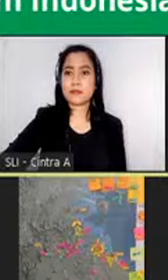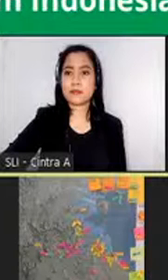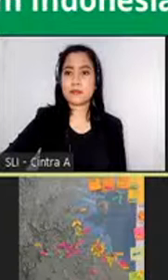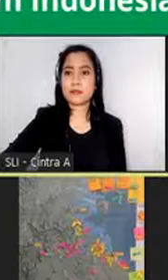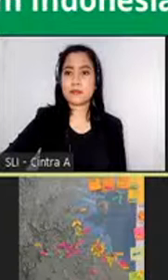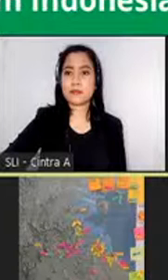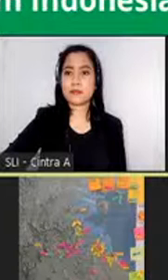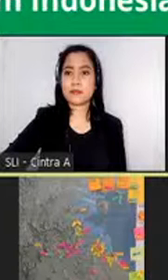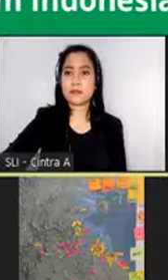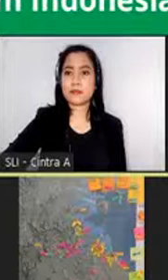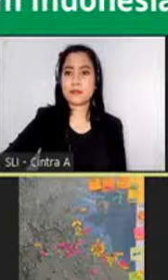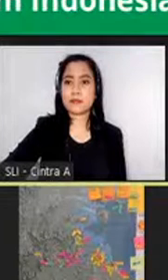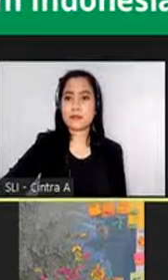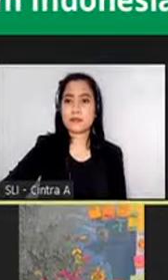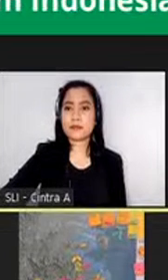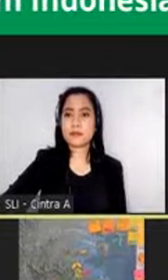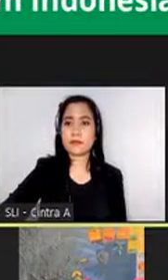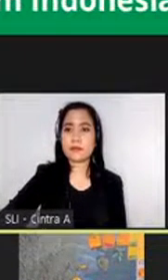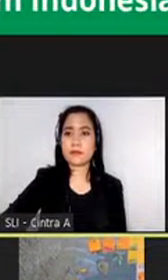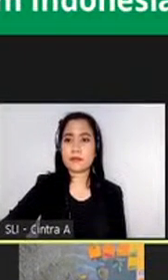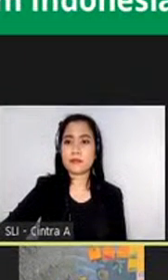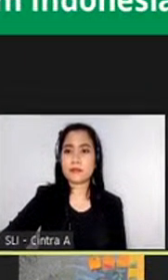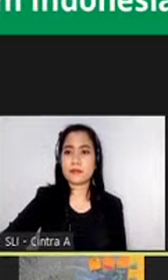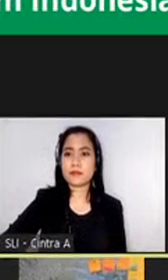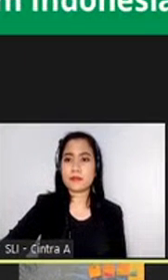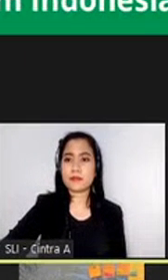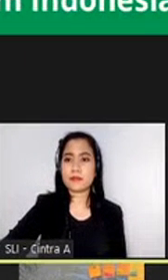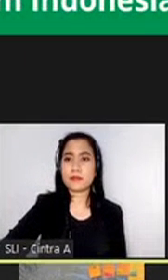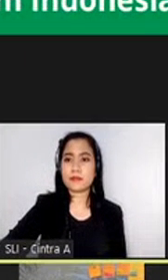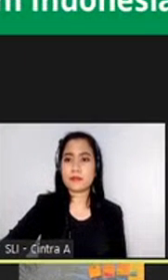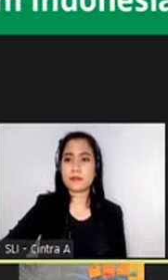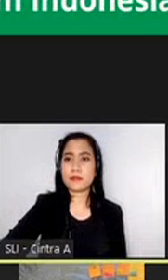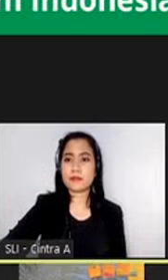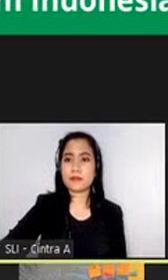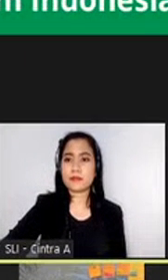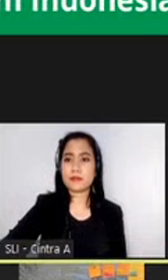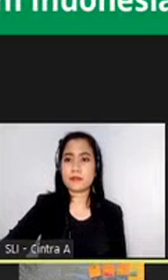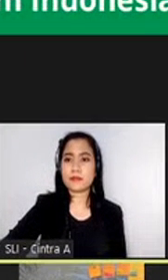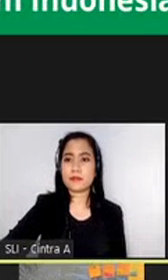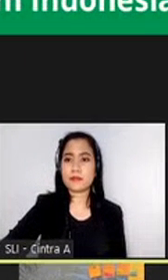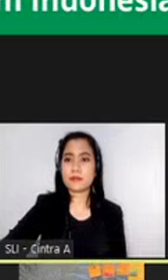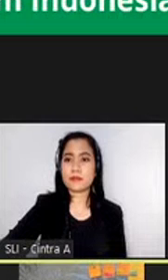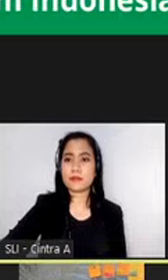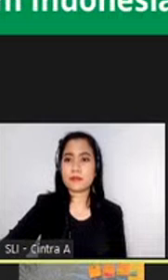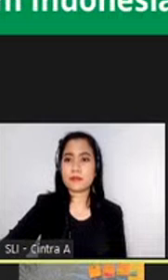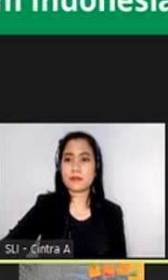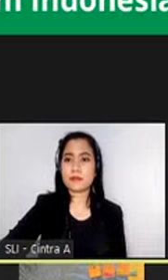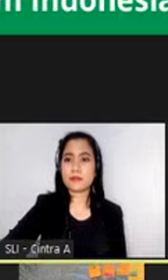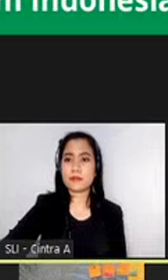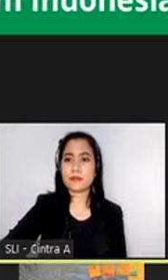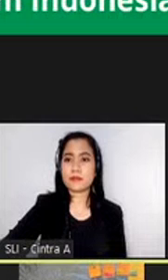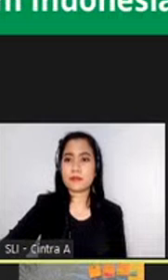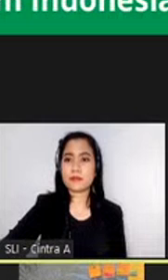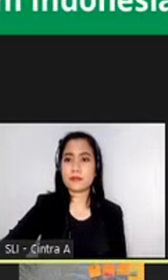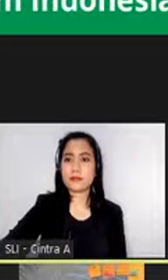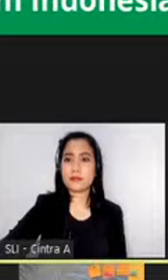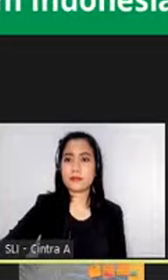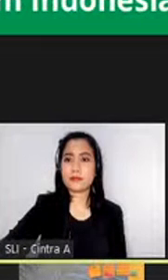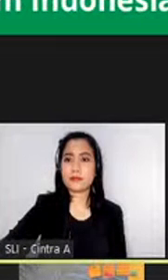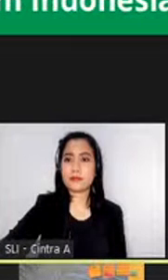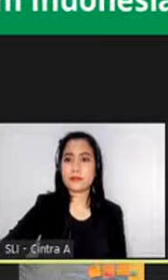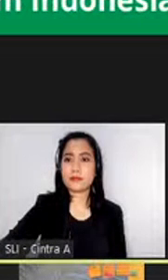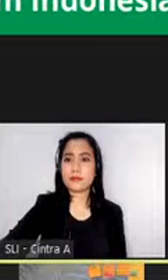manusia tahun 2020-2024 agar lebih fokus terukur dan eh tentunya